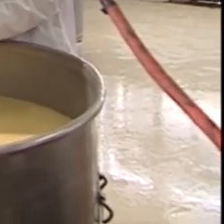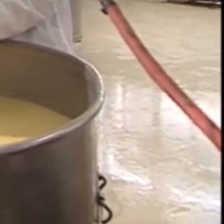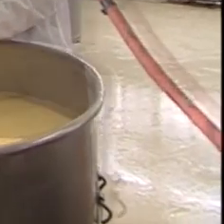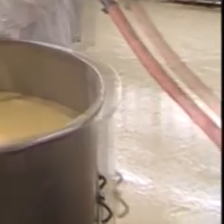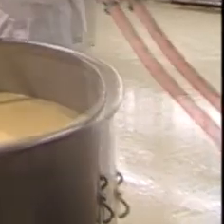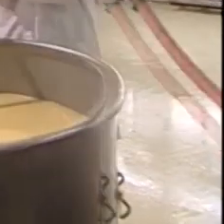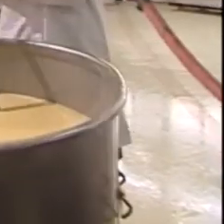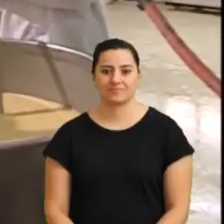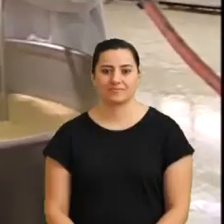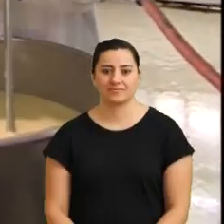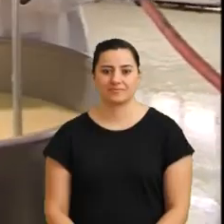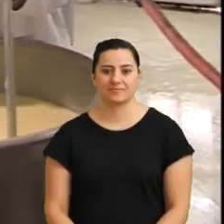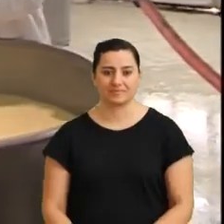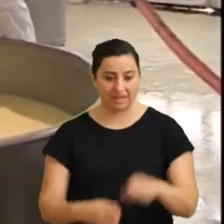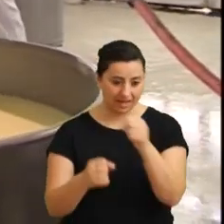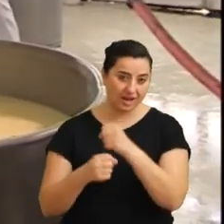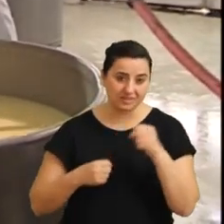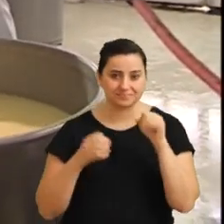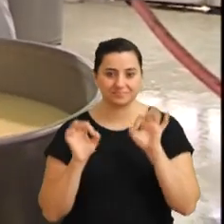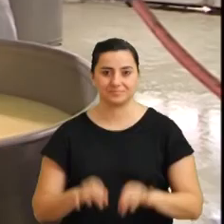Şimdi de Mert.